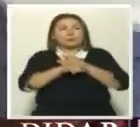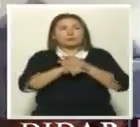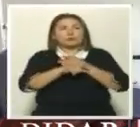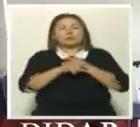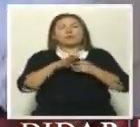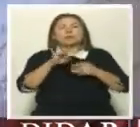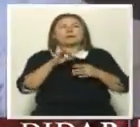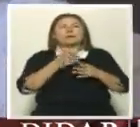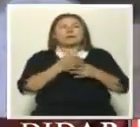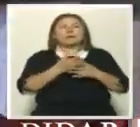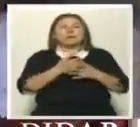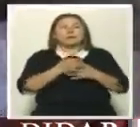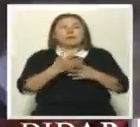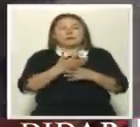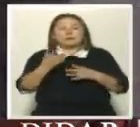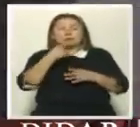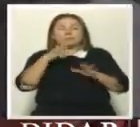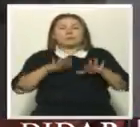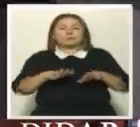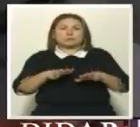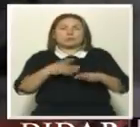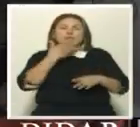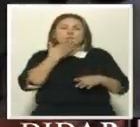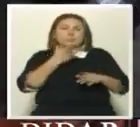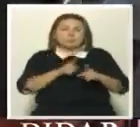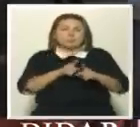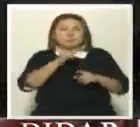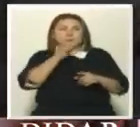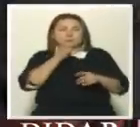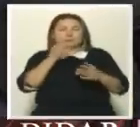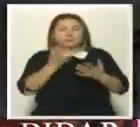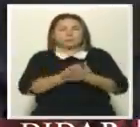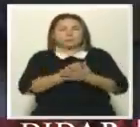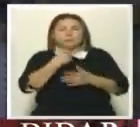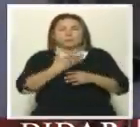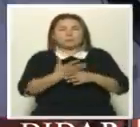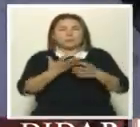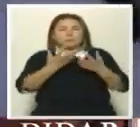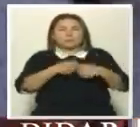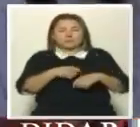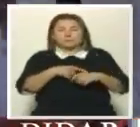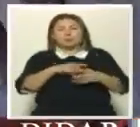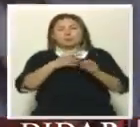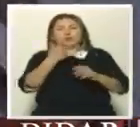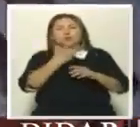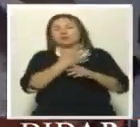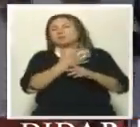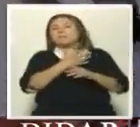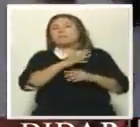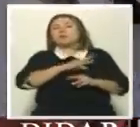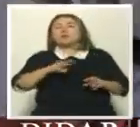диодты шамдар көрсетілген. Алайда оның орнында шетелде өндірілген темекілер табылды. Алдын ала есеп бойынша мемлекетке 300 миллион теңге